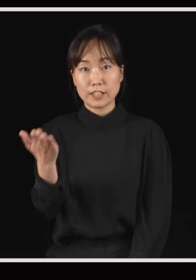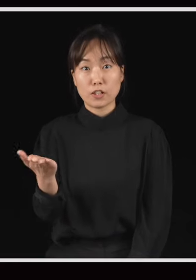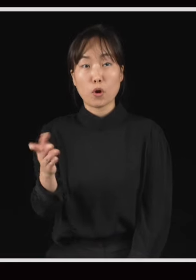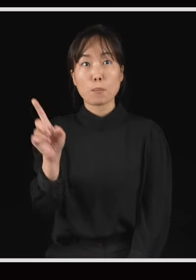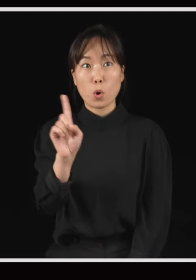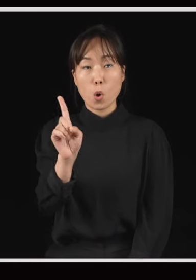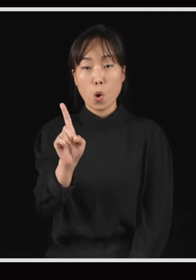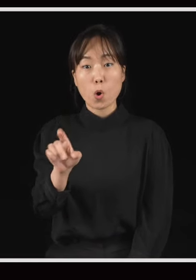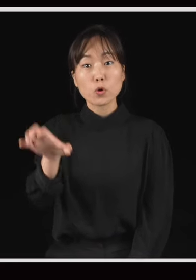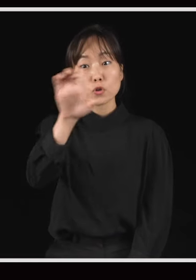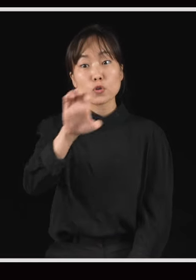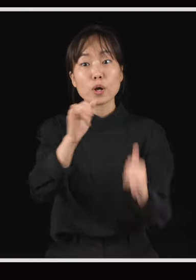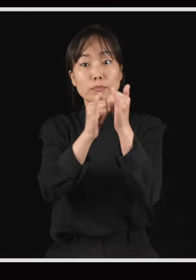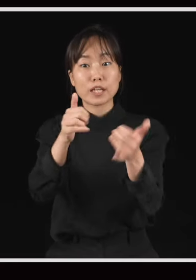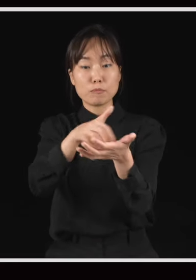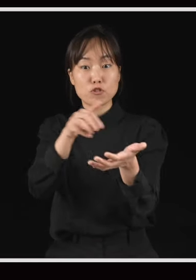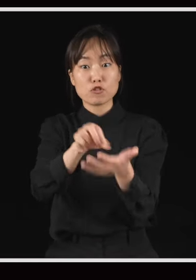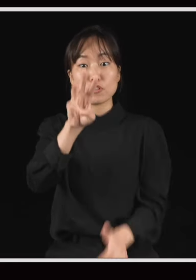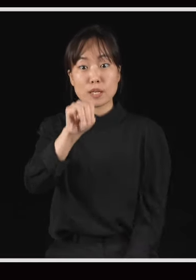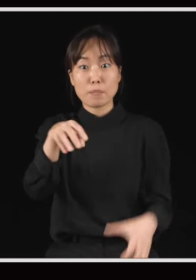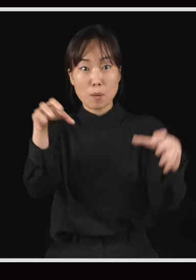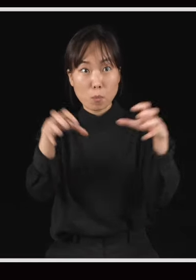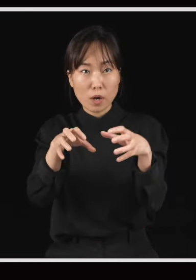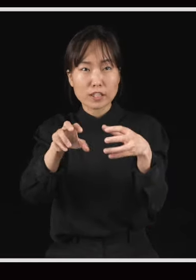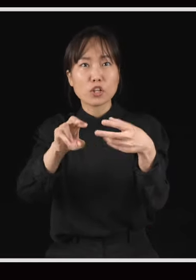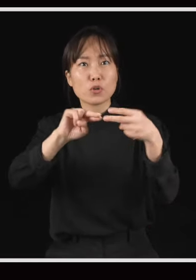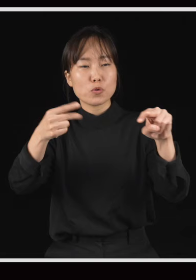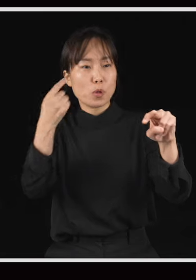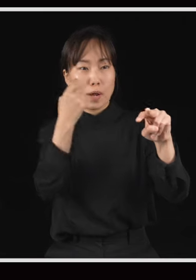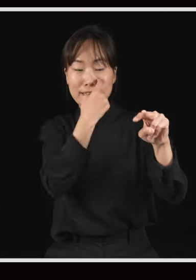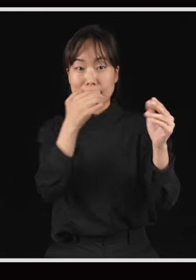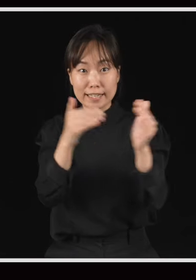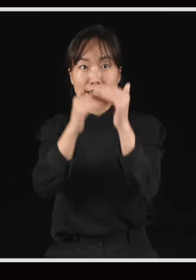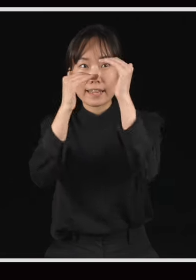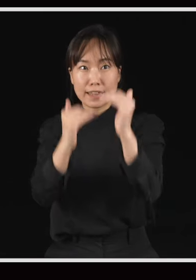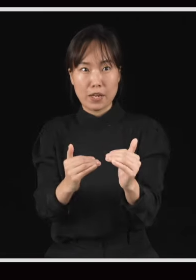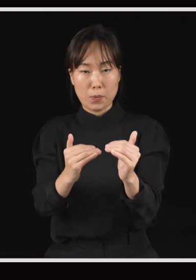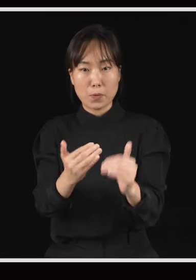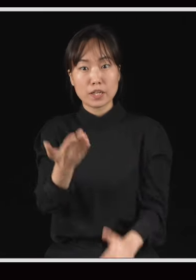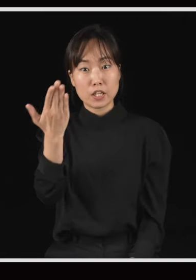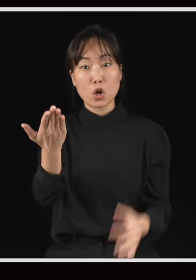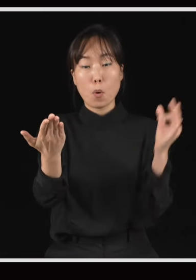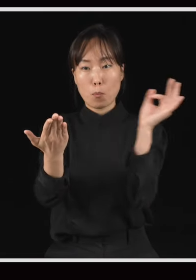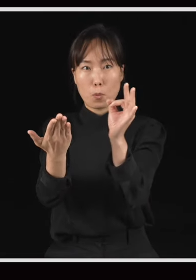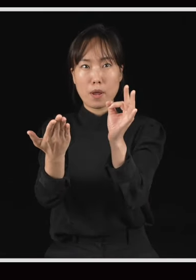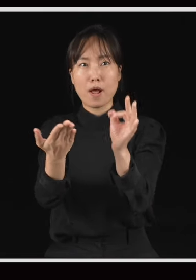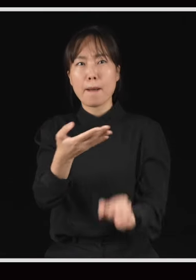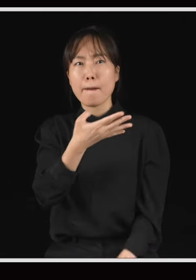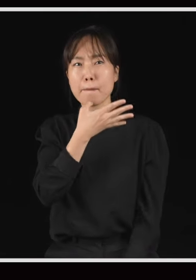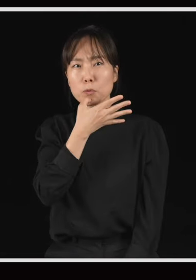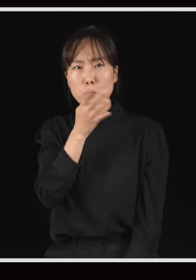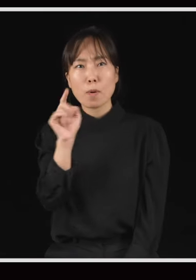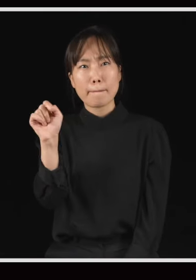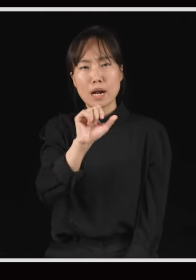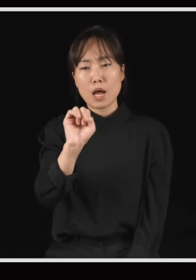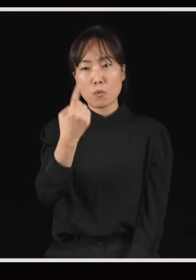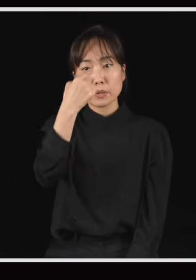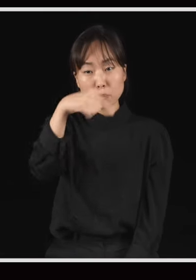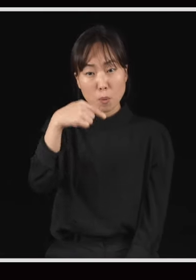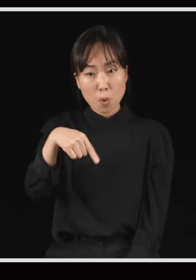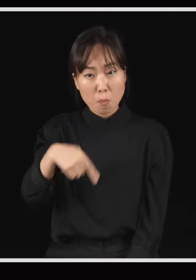이 연구는 유럽에 있는 3만 명 정도의 DNA 데이터를 분석을 한 겁니다. 근데 여기서 보면 가속 노화와 관련이 있는